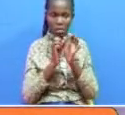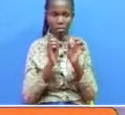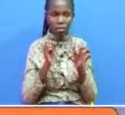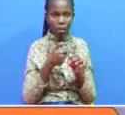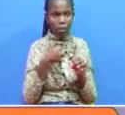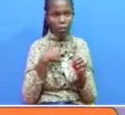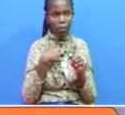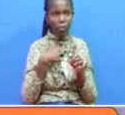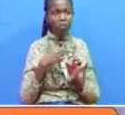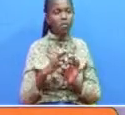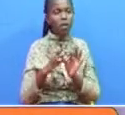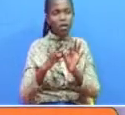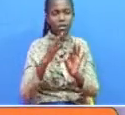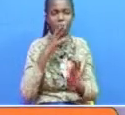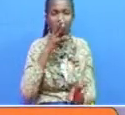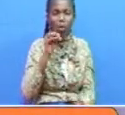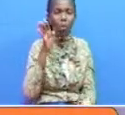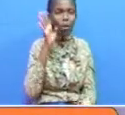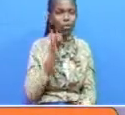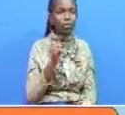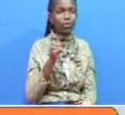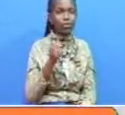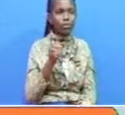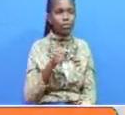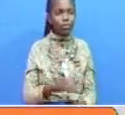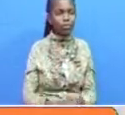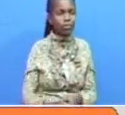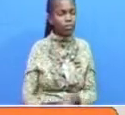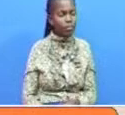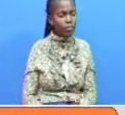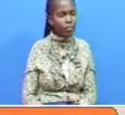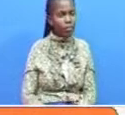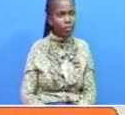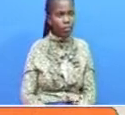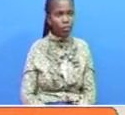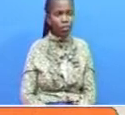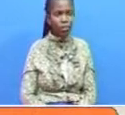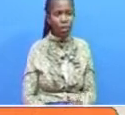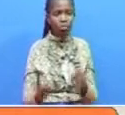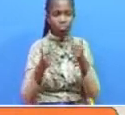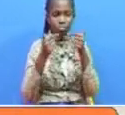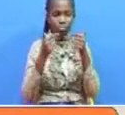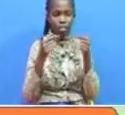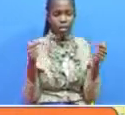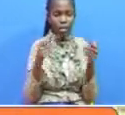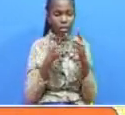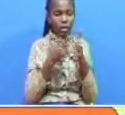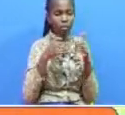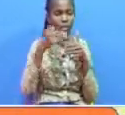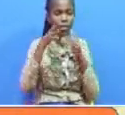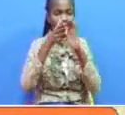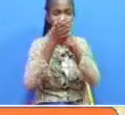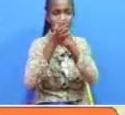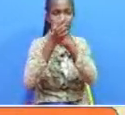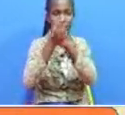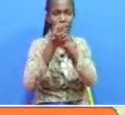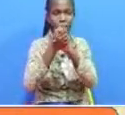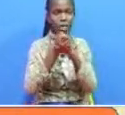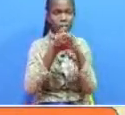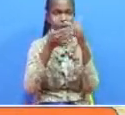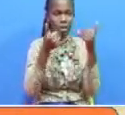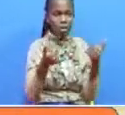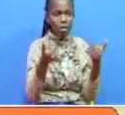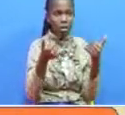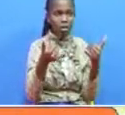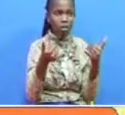gani nasema ni sukume yeye kwa sababu there is no way. Ndani usi yake na munini wake siambisi etina wa Antishek. Na nginoo mundhi une